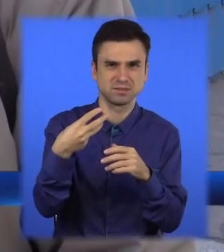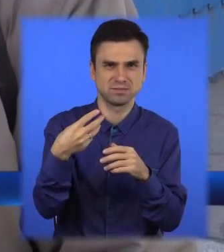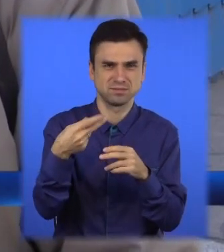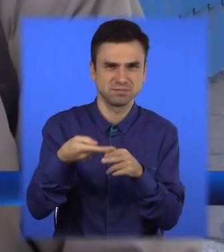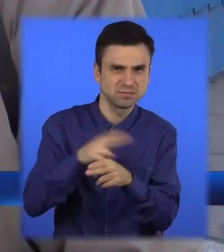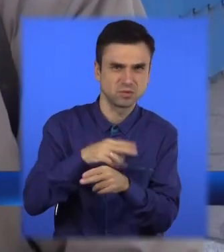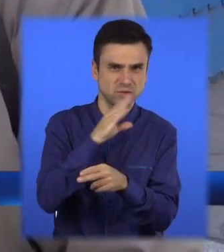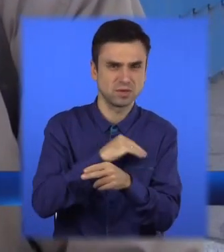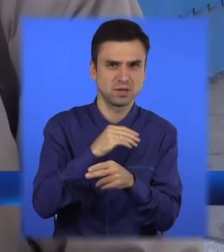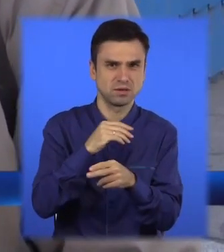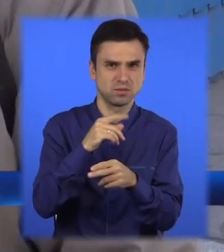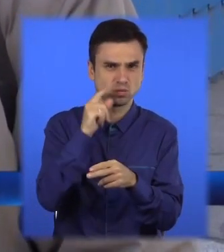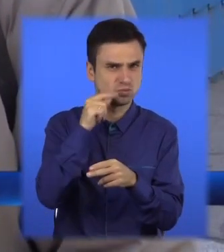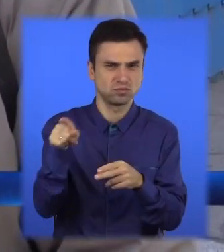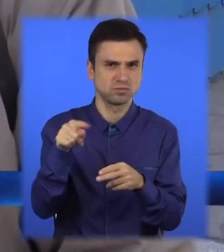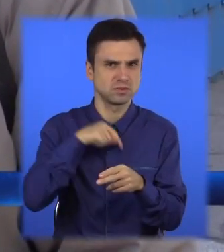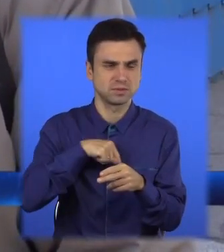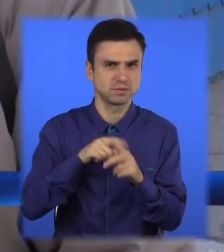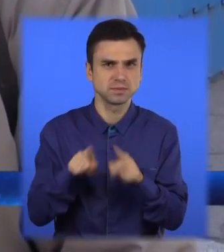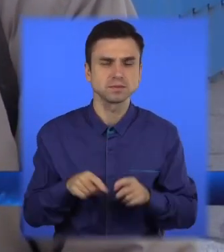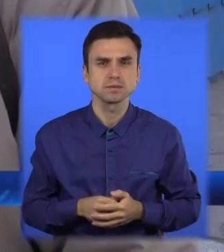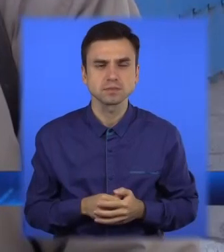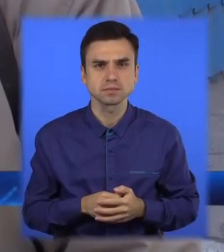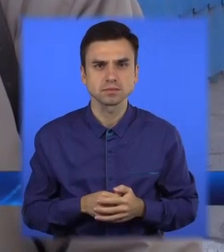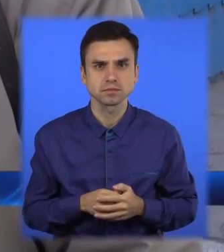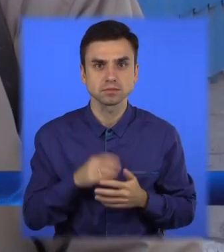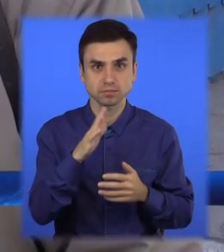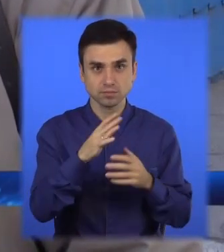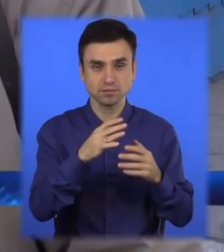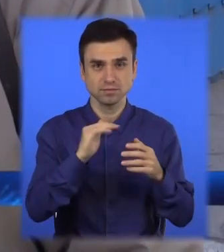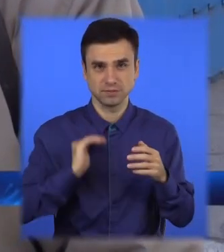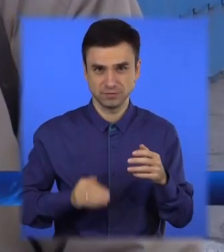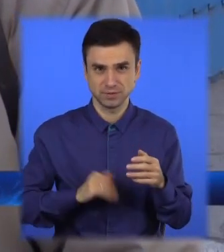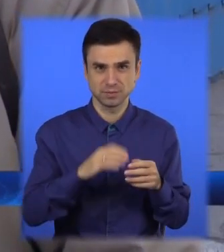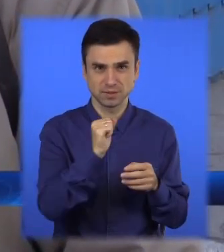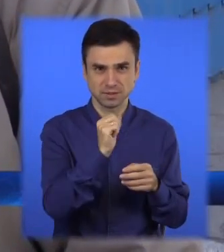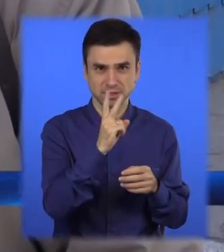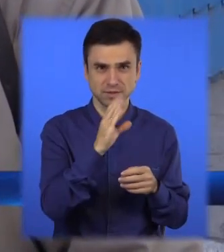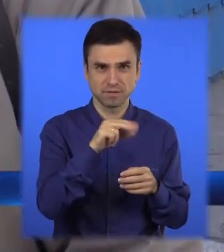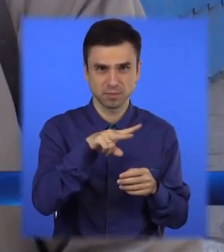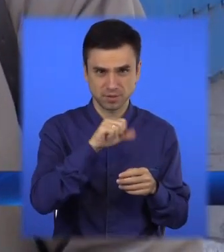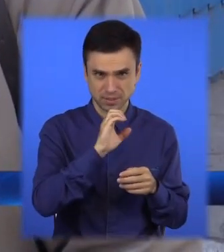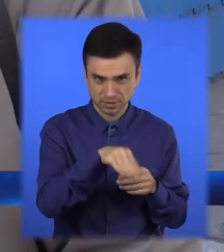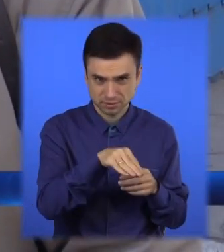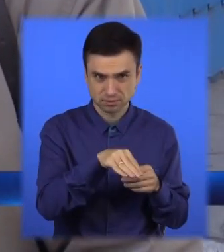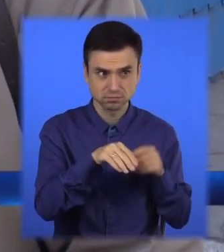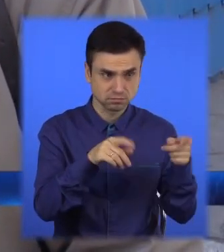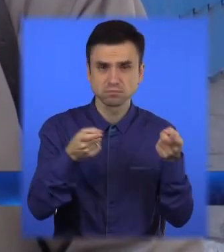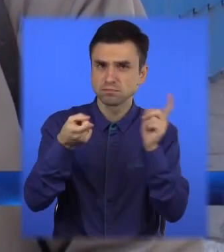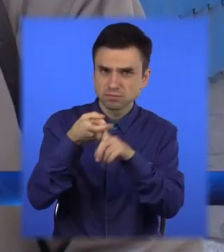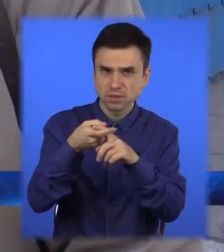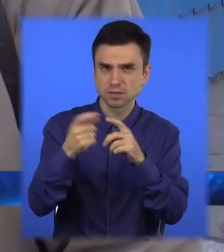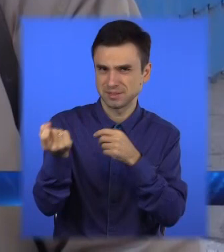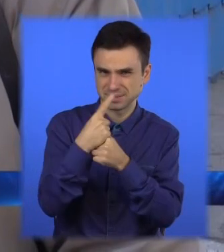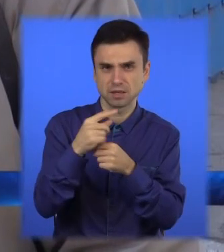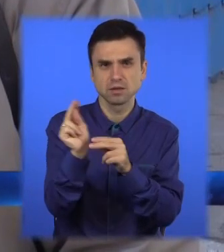«Акваплаз», яке зазначено генеральним підрядником, не має жодного відношення до проведення реконструкції даного об'єкту. ТОВ «Акваплаз»